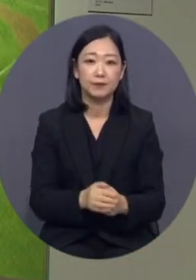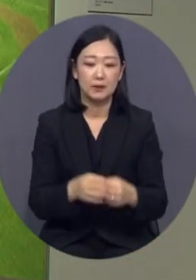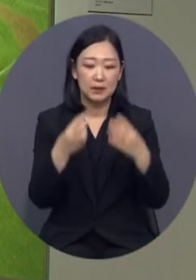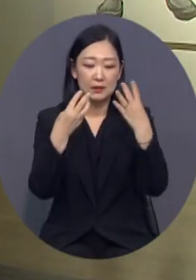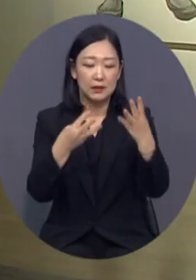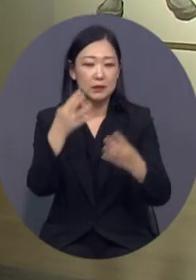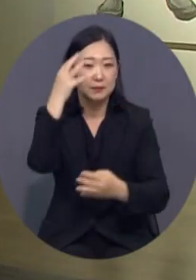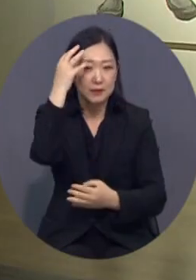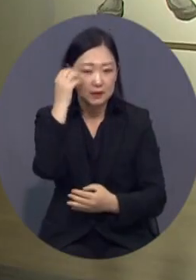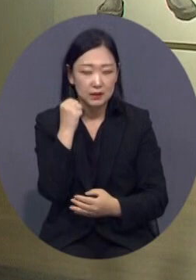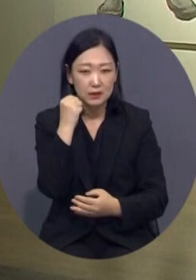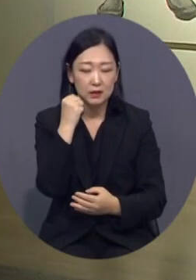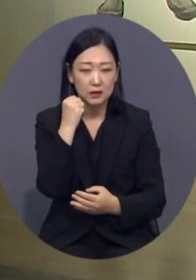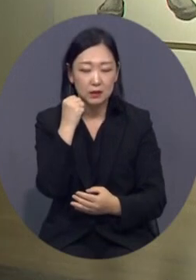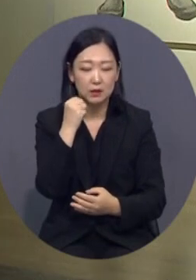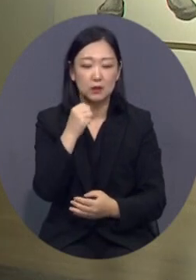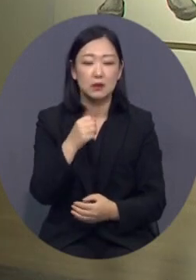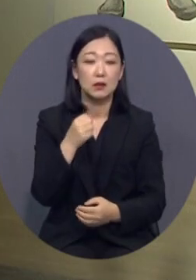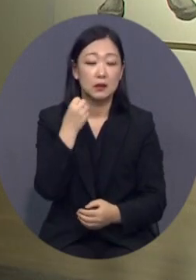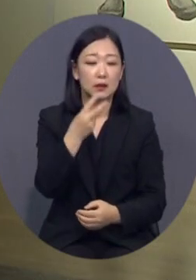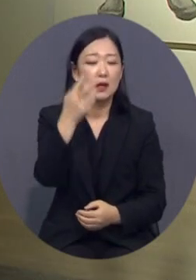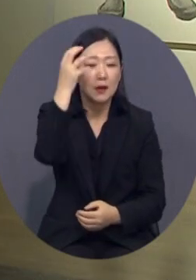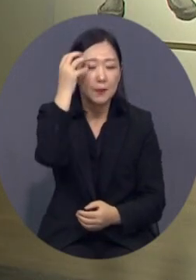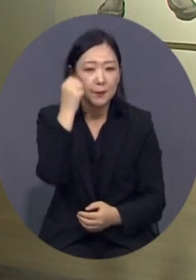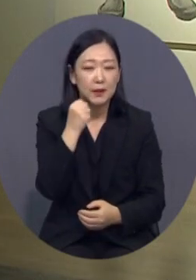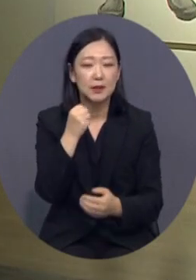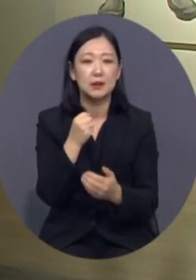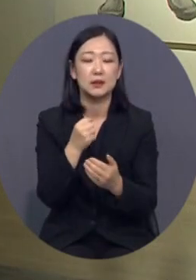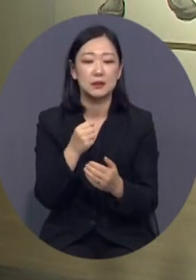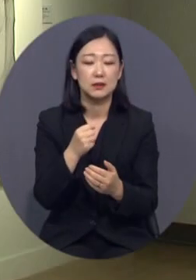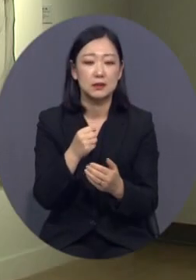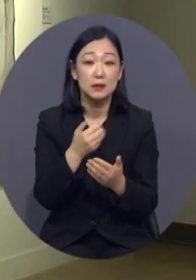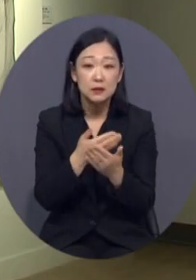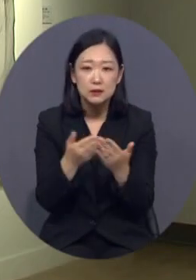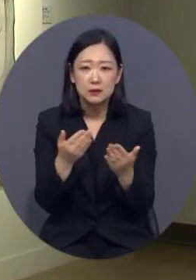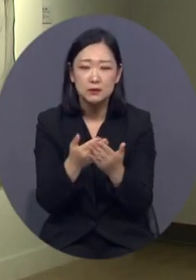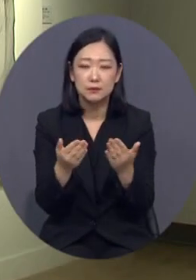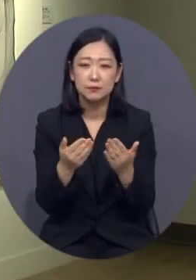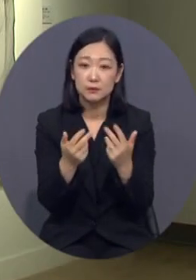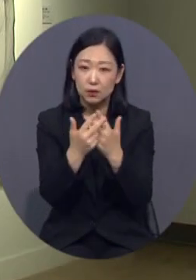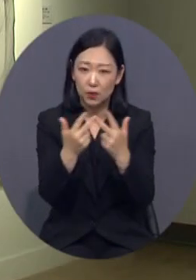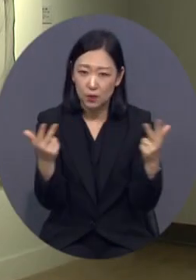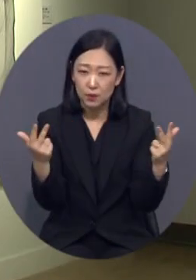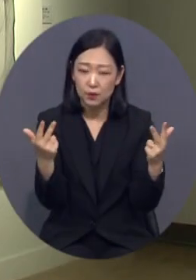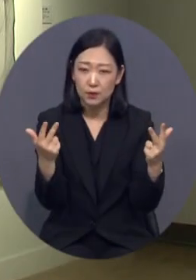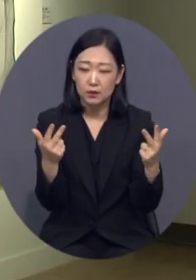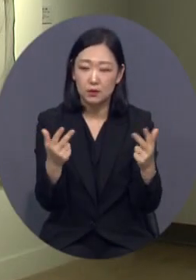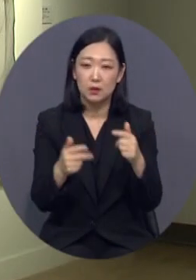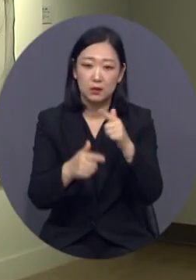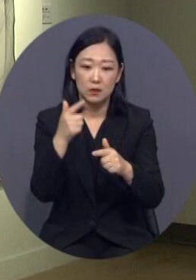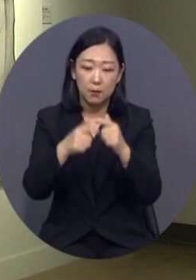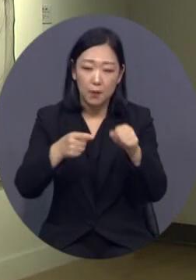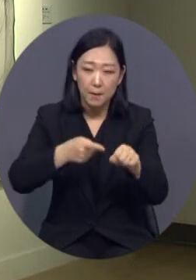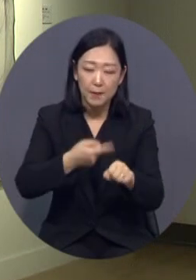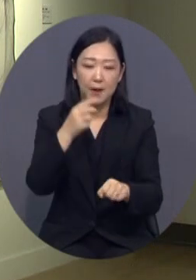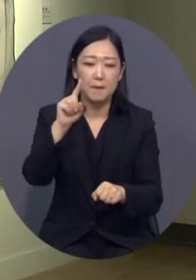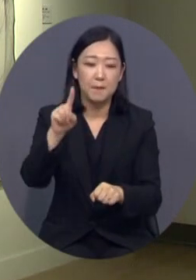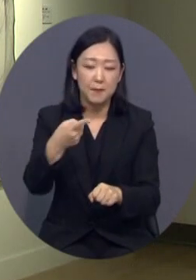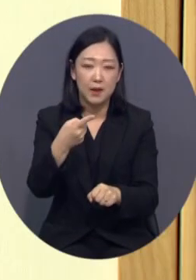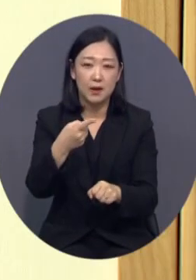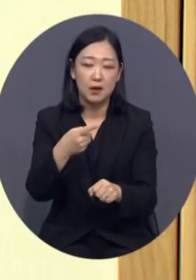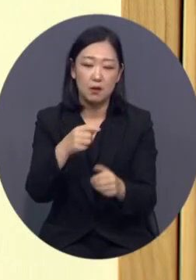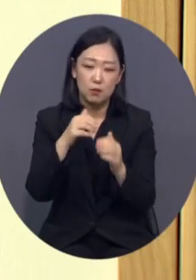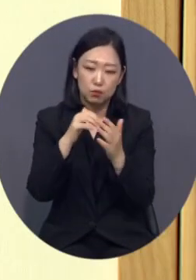4.3 기업투쟁 세균과 그림자는 제주 출신의 민중미술과 박경훈 작가의 판화와 그림 백여점을